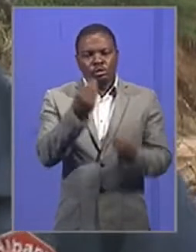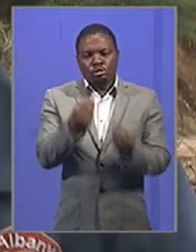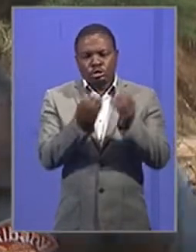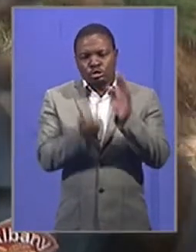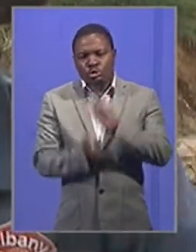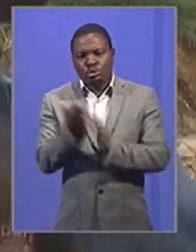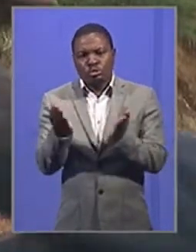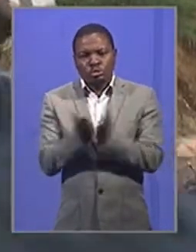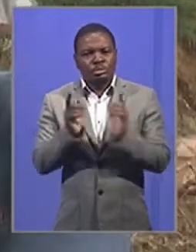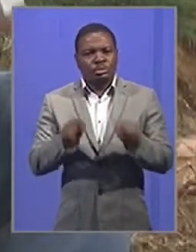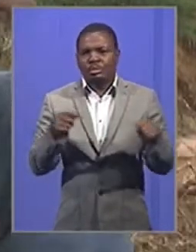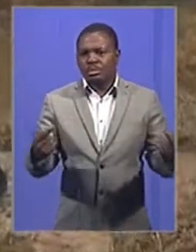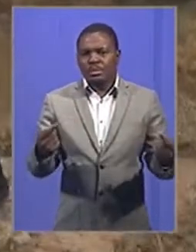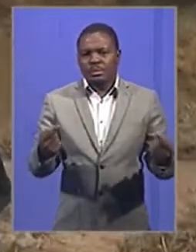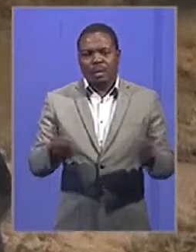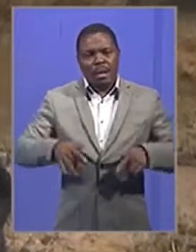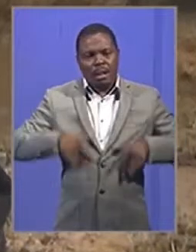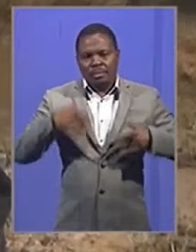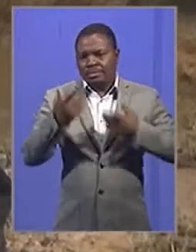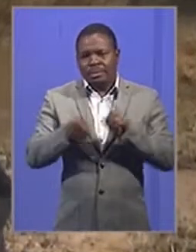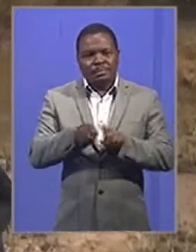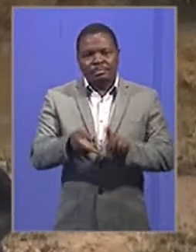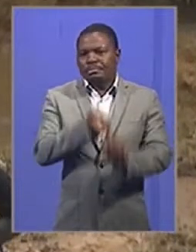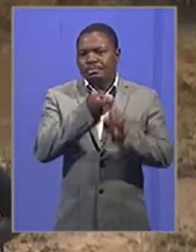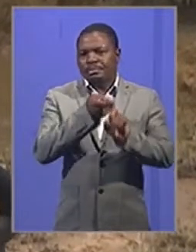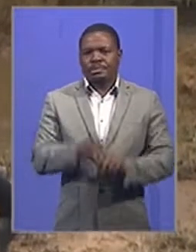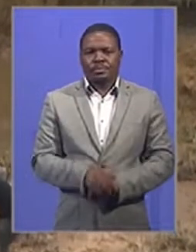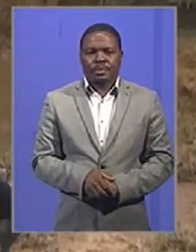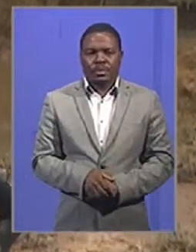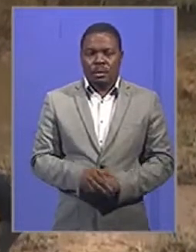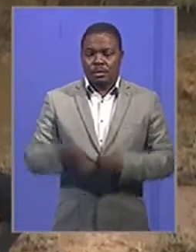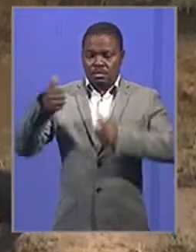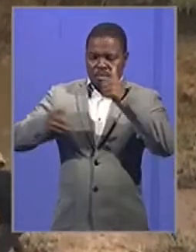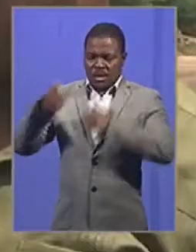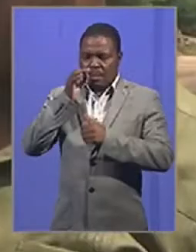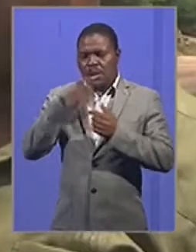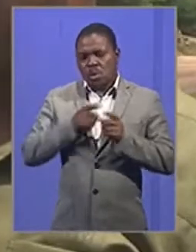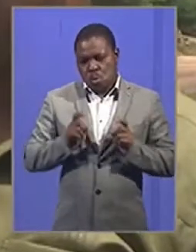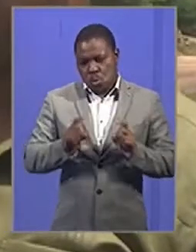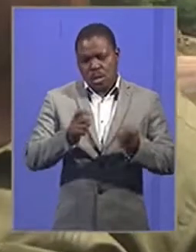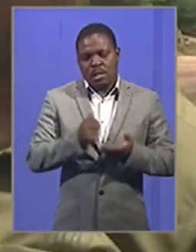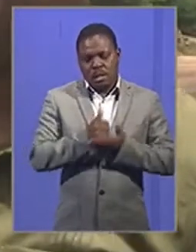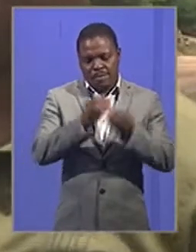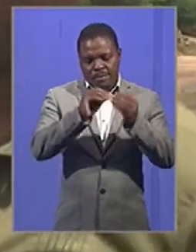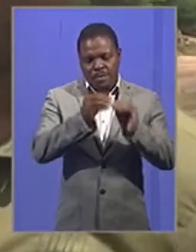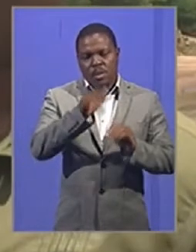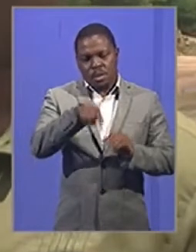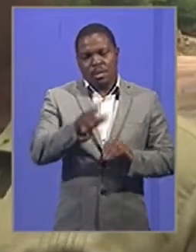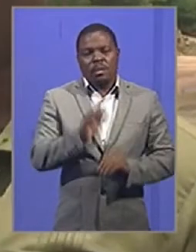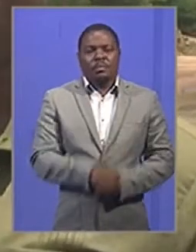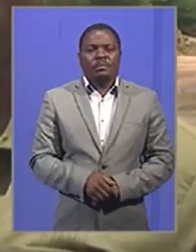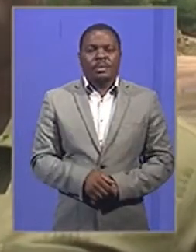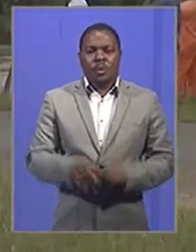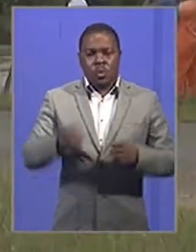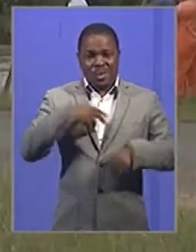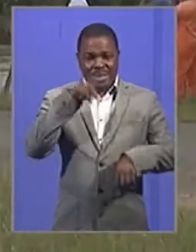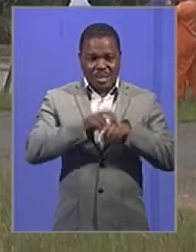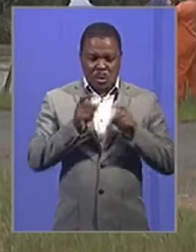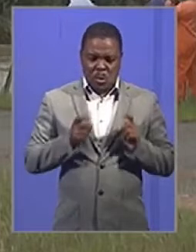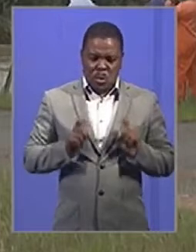gore se tswela pele se botshelo ba go pele. Bothati jwa re go tla tliwa ka tharabololo ya potlako. Gora gore re tshwantse re tsiboge ka lebelo